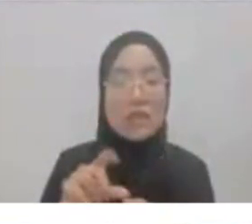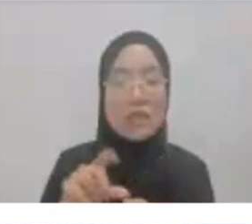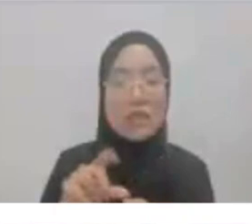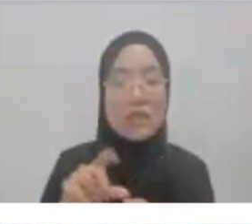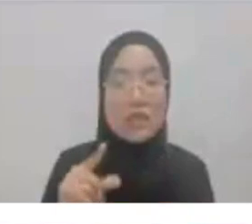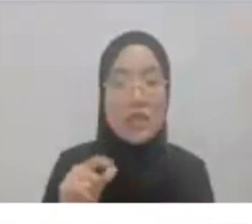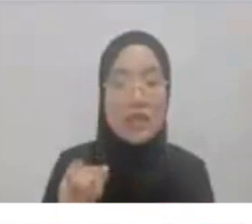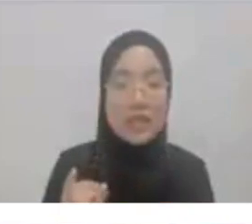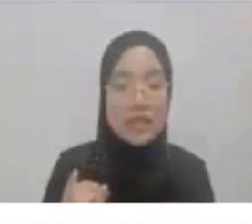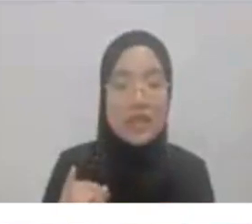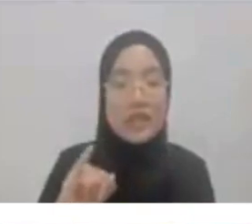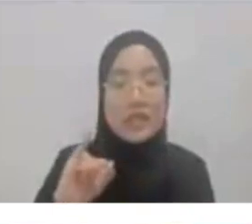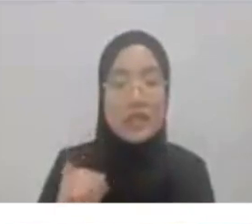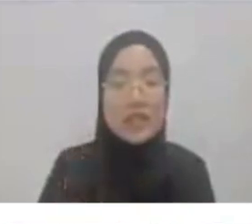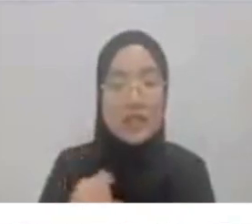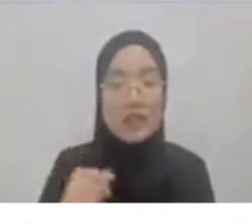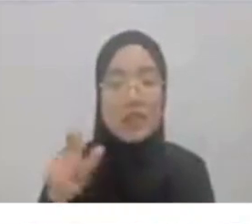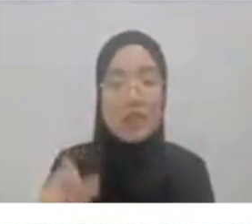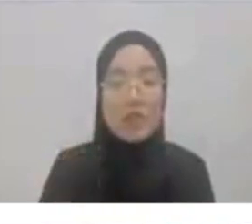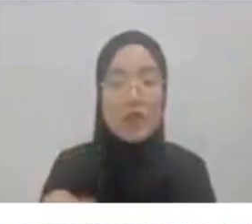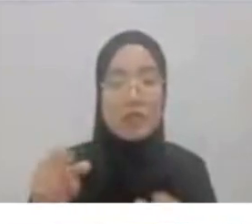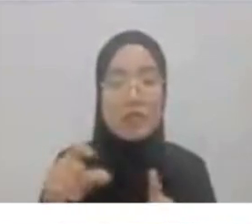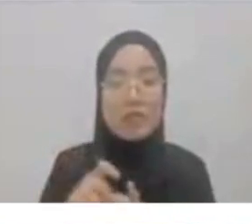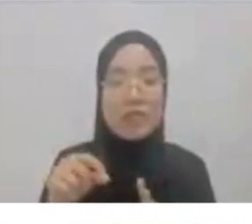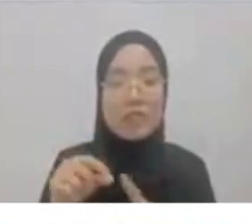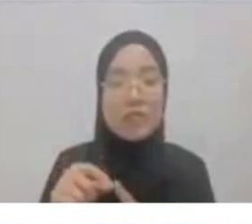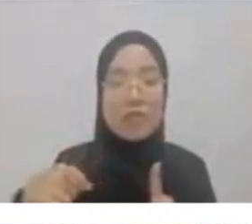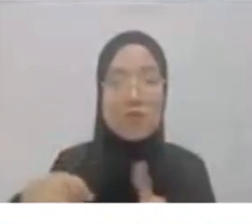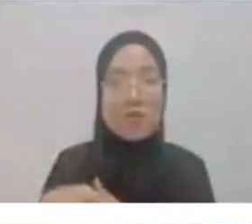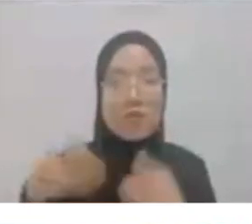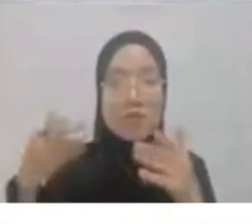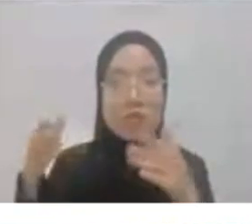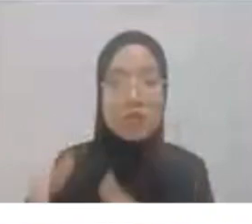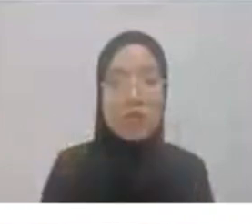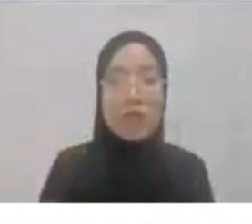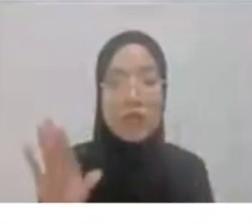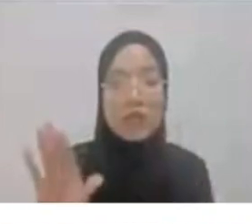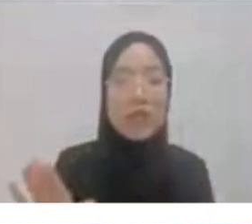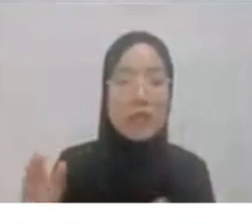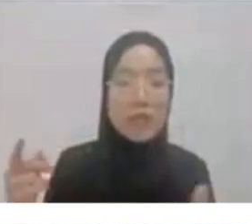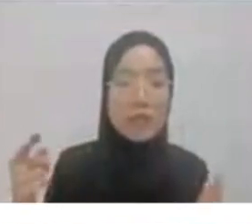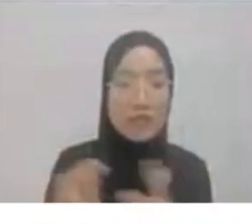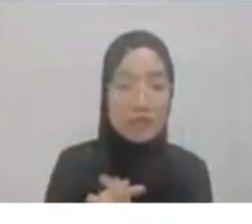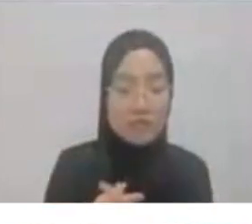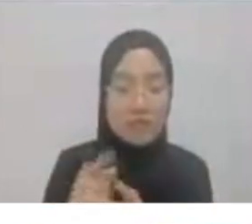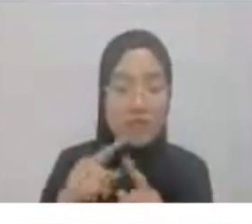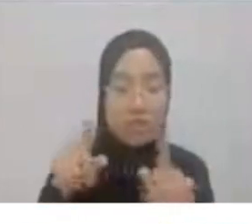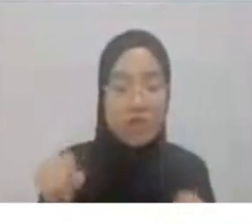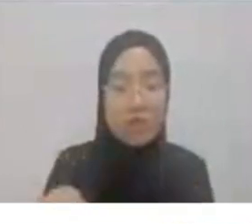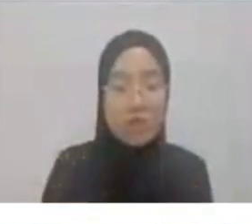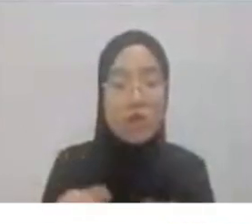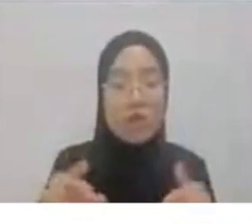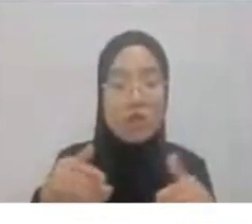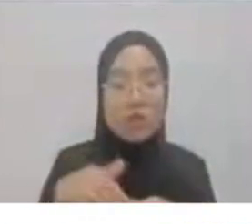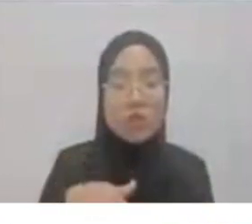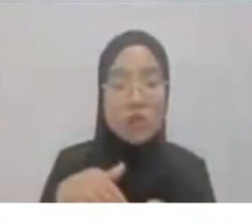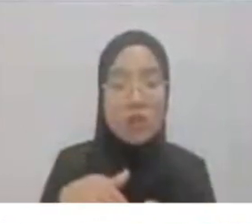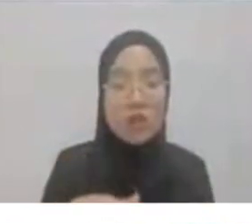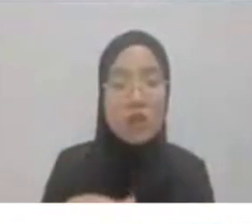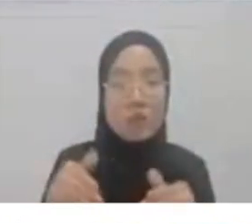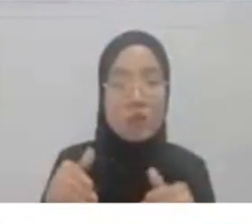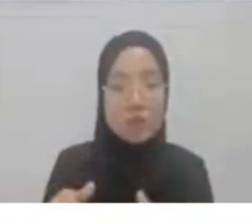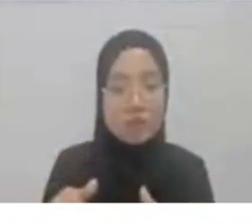sehingga dikategorikan sebagai pemilih khusus dan mendapatkan lima surat suara pemilih atas nama wningsih ramisem dan Beta Arya